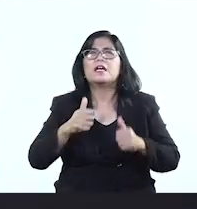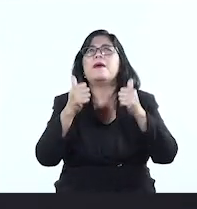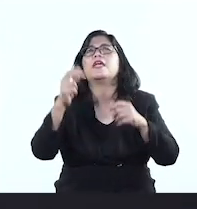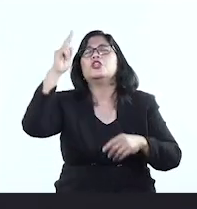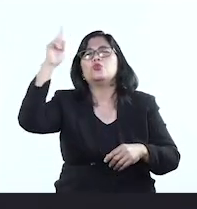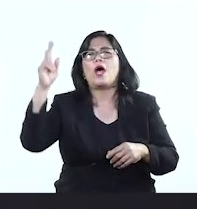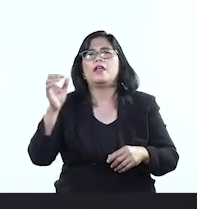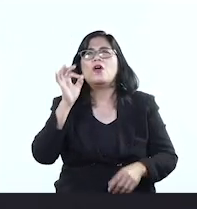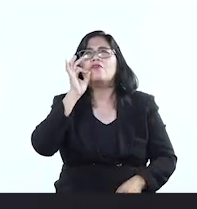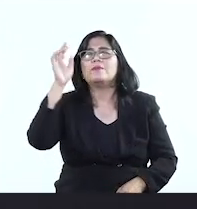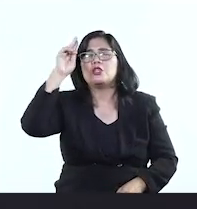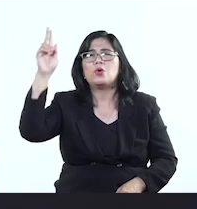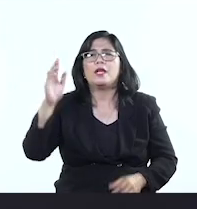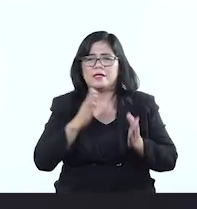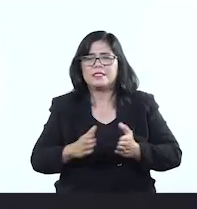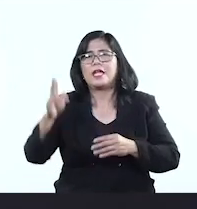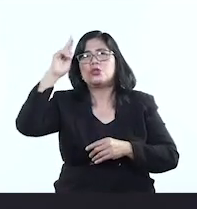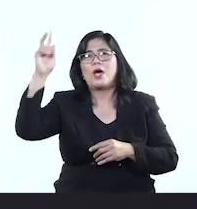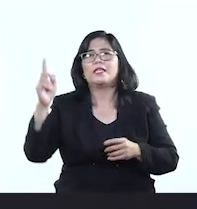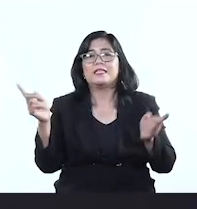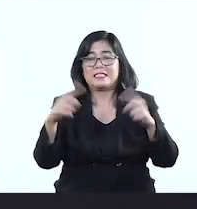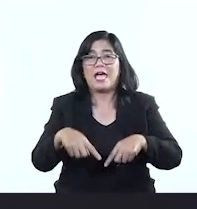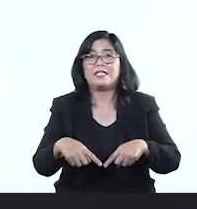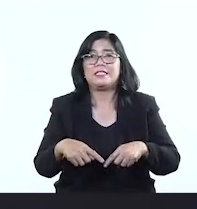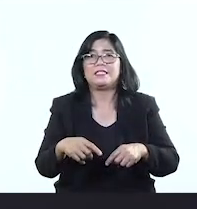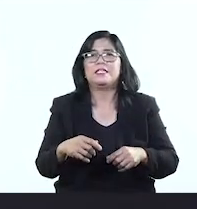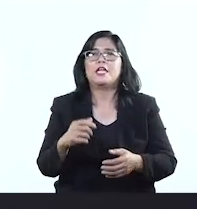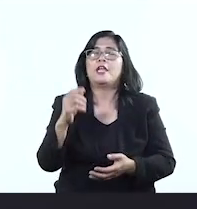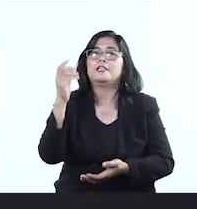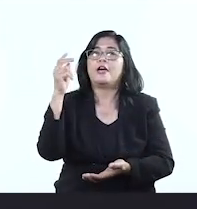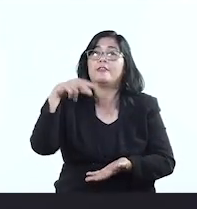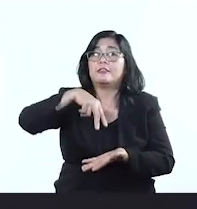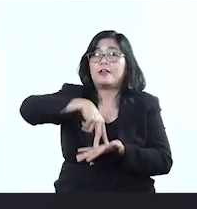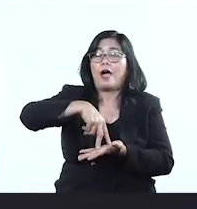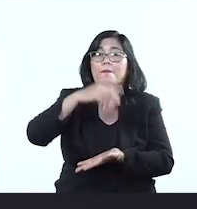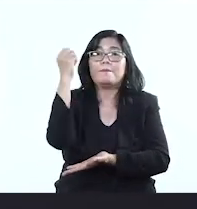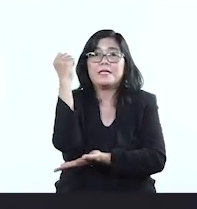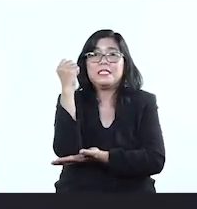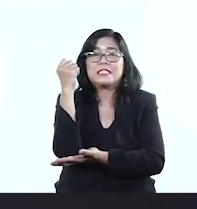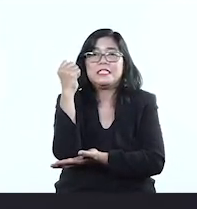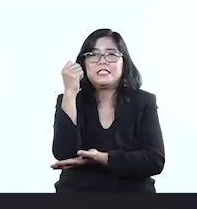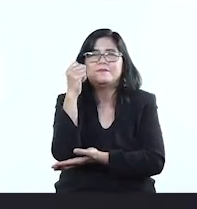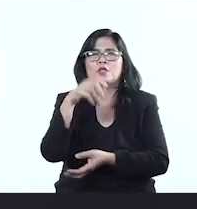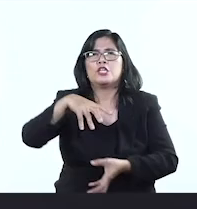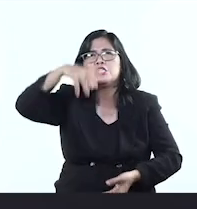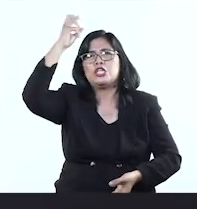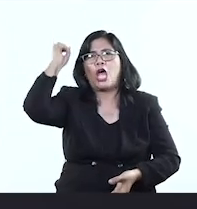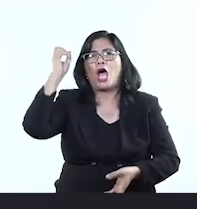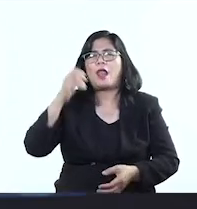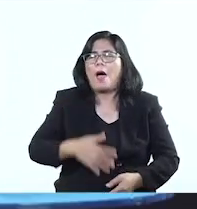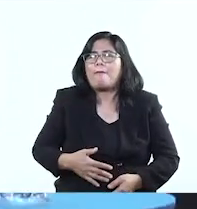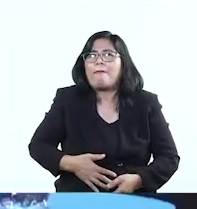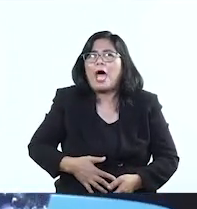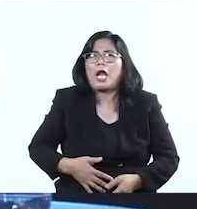firman Tuhan rencana Tuhan Hai makan kau akan tegak berdiri dan berkata singa-singa muda boleh beranak lapar